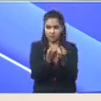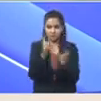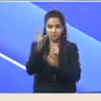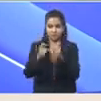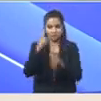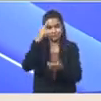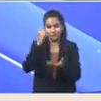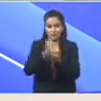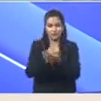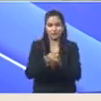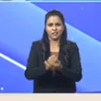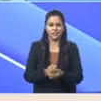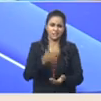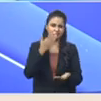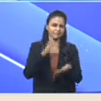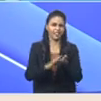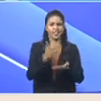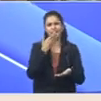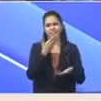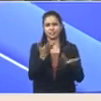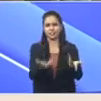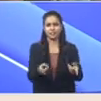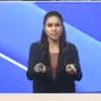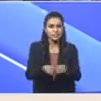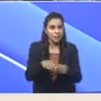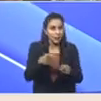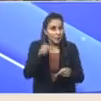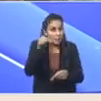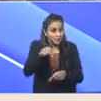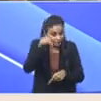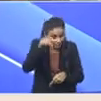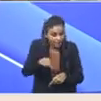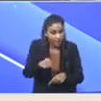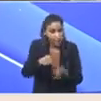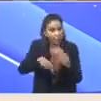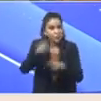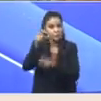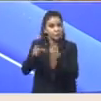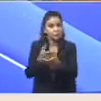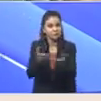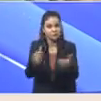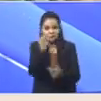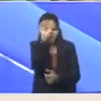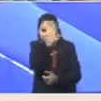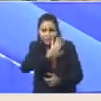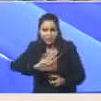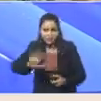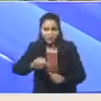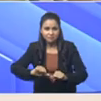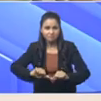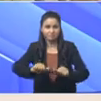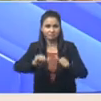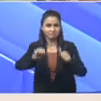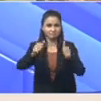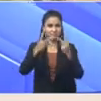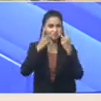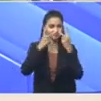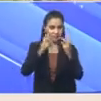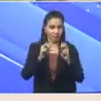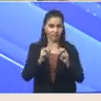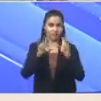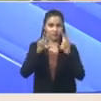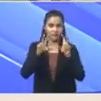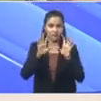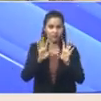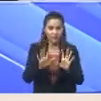तो कई उपहास उड़ाते थे। लेकिन आज वही लोग देश की सफलता को देखकर अचंभे में